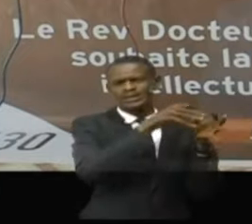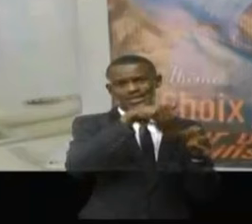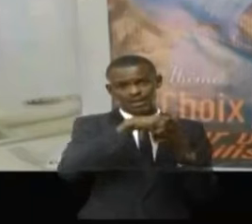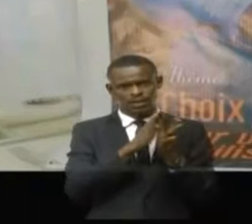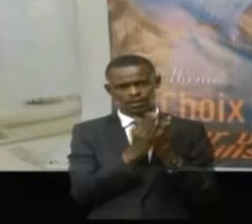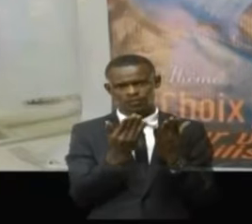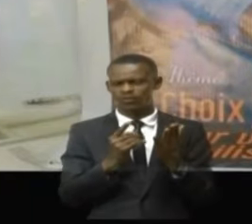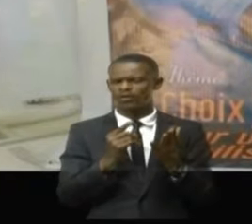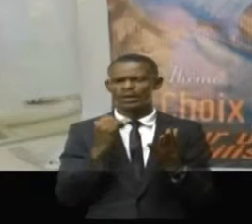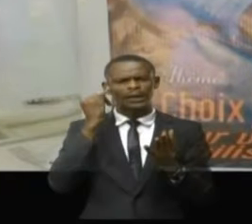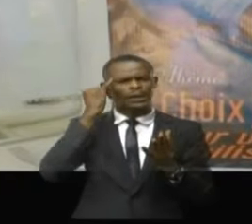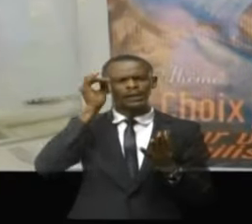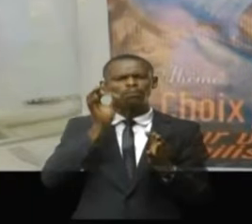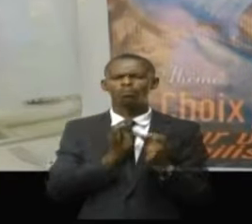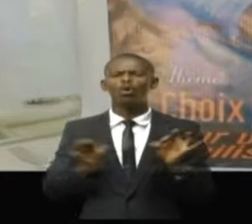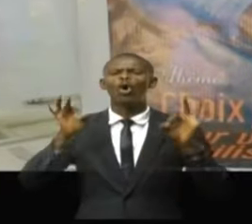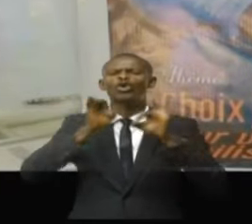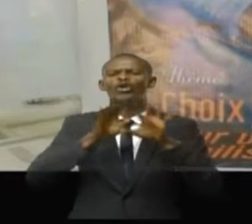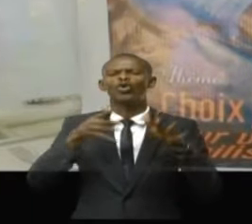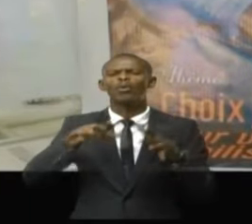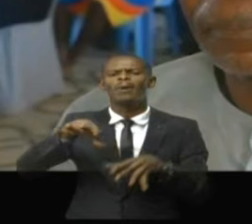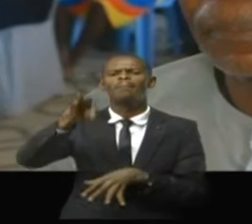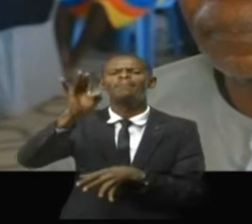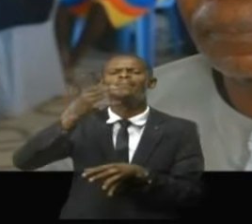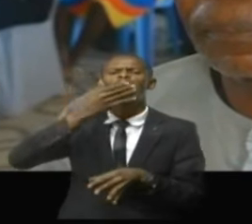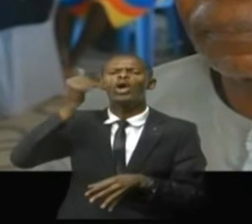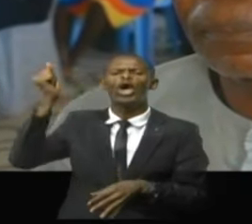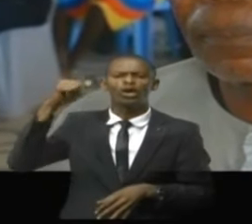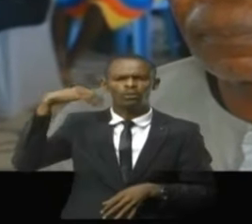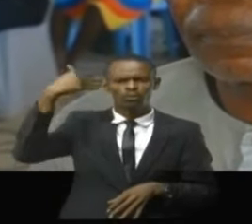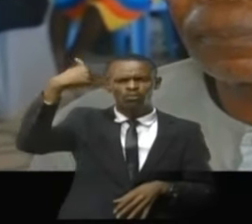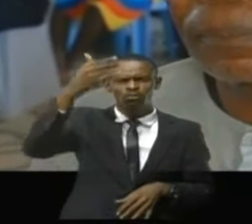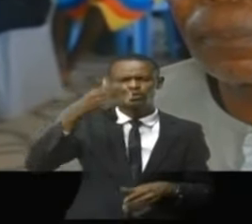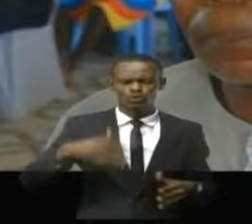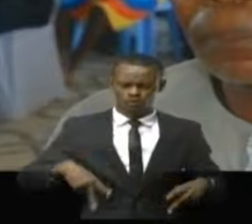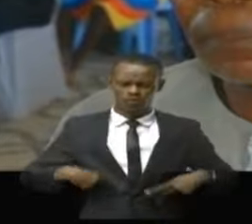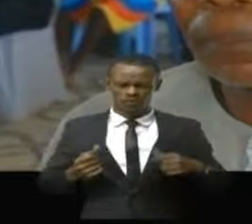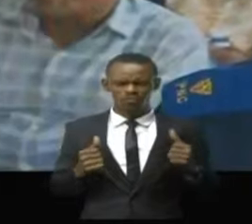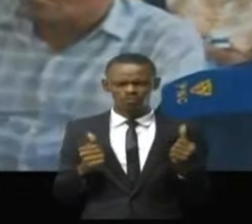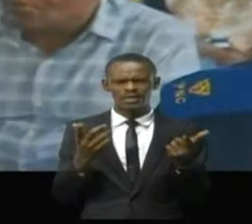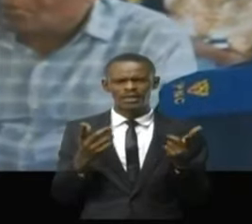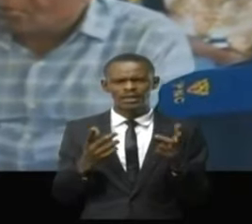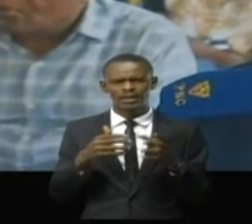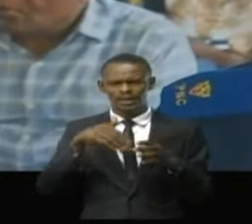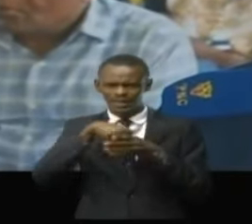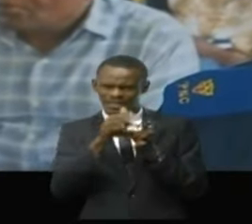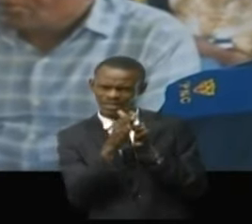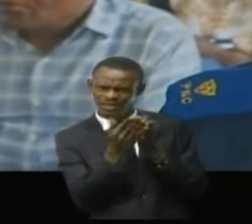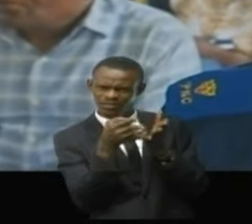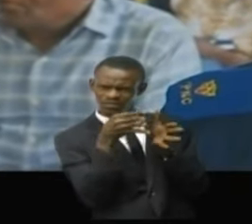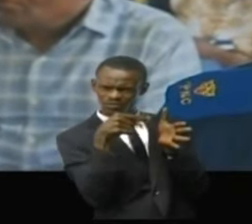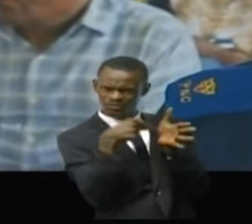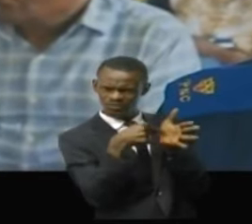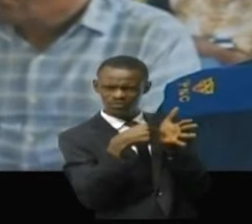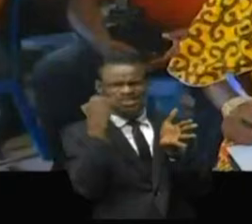influencent nos choix pour un avenir meilleur. Son approche solidement étayée par des références bibliques a renforcé la crédibilité de ses